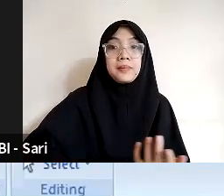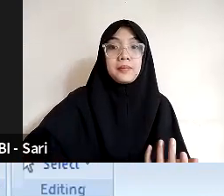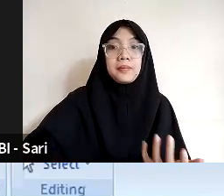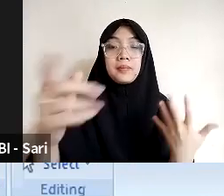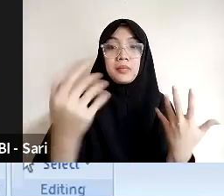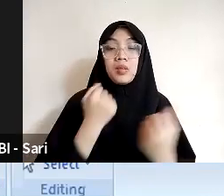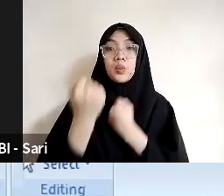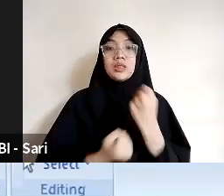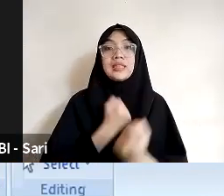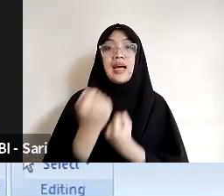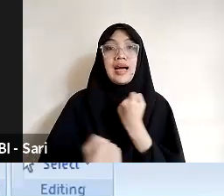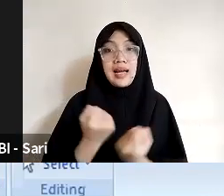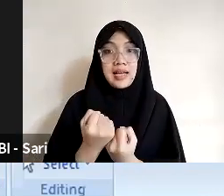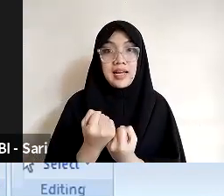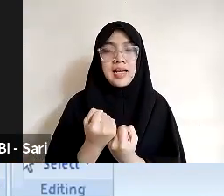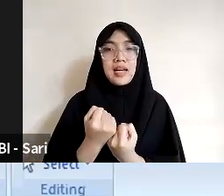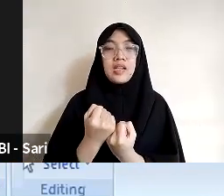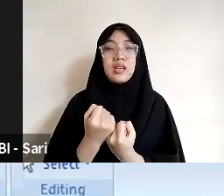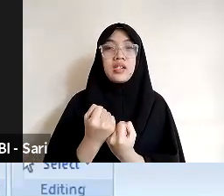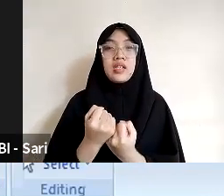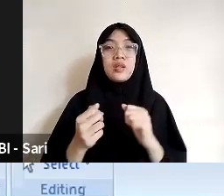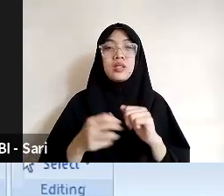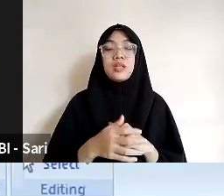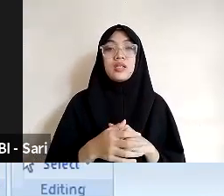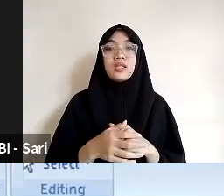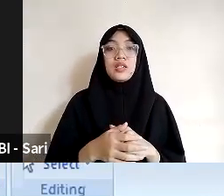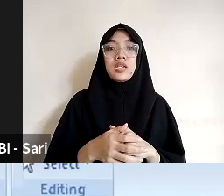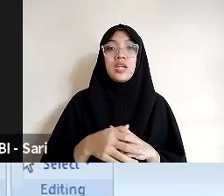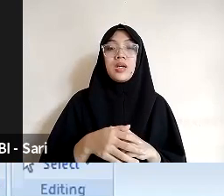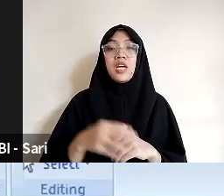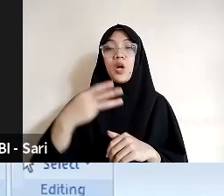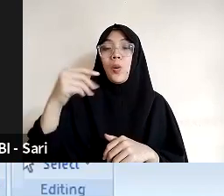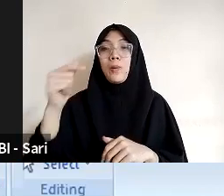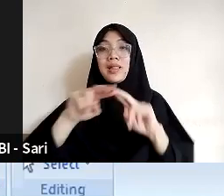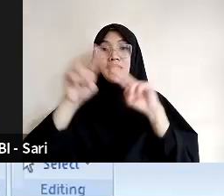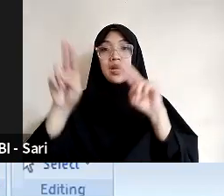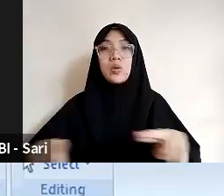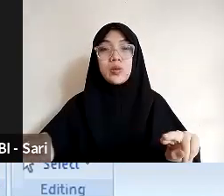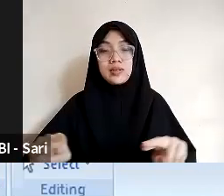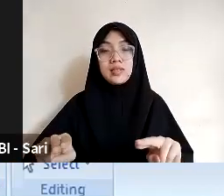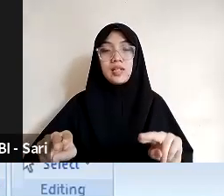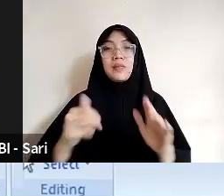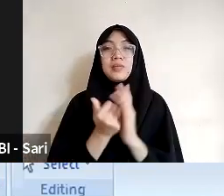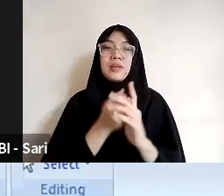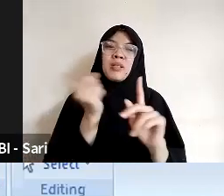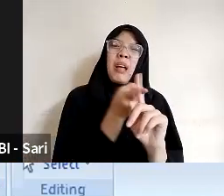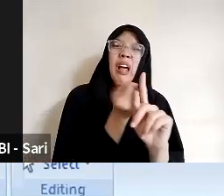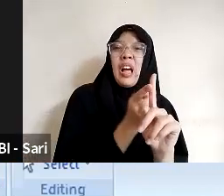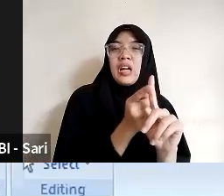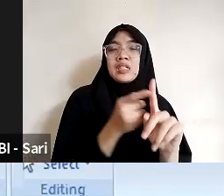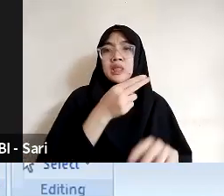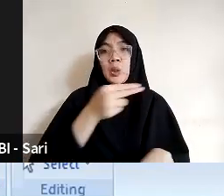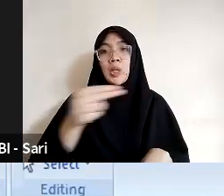upaya-upaya untuk mengatasi ekonomi internasional yang semakin mendesak ke Republik ini. Kira-kira